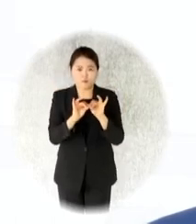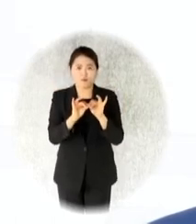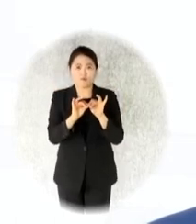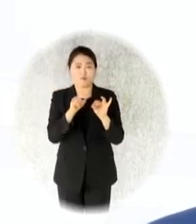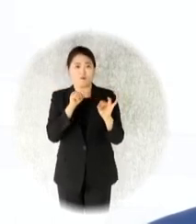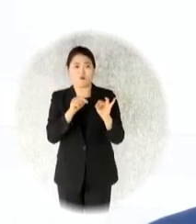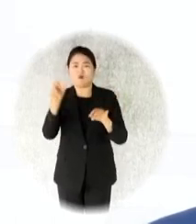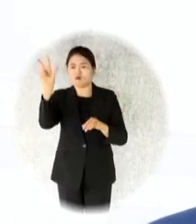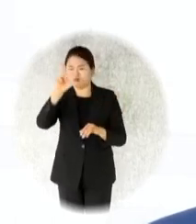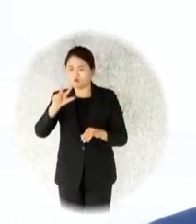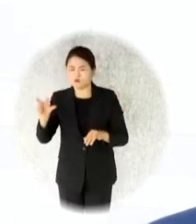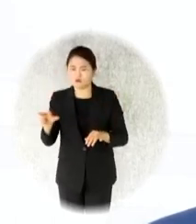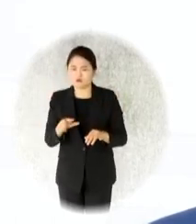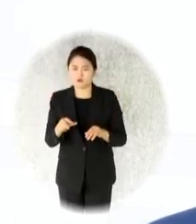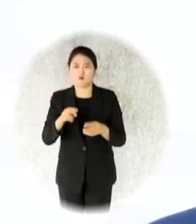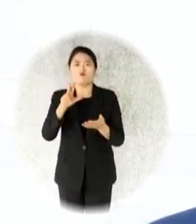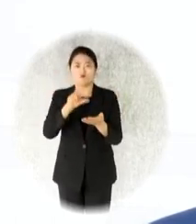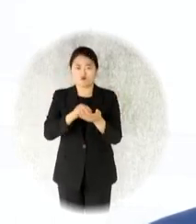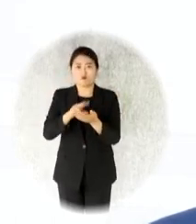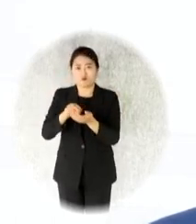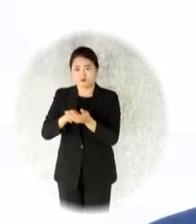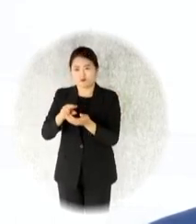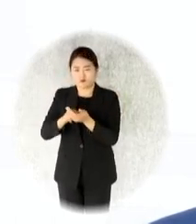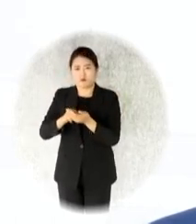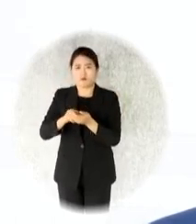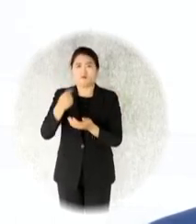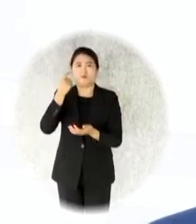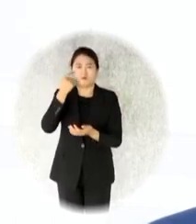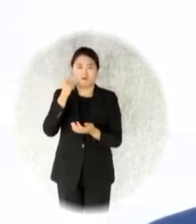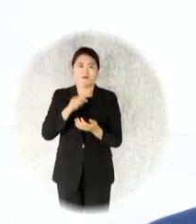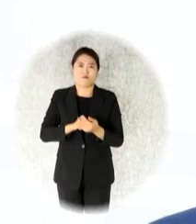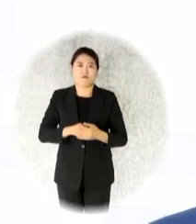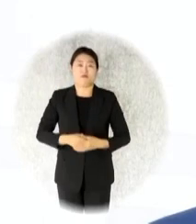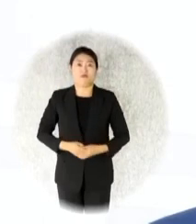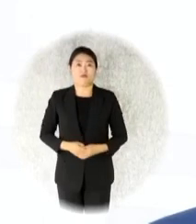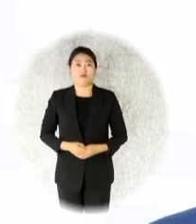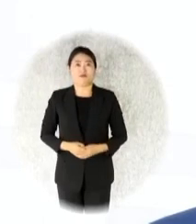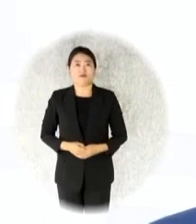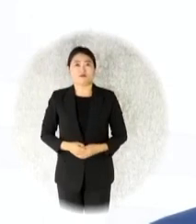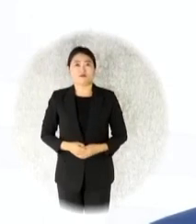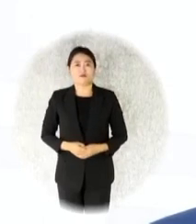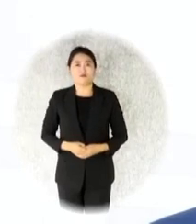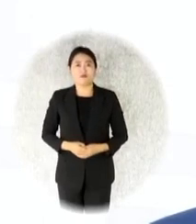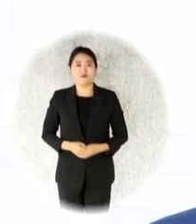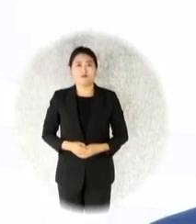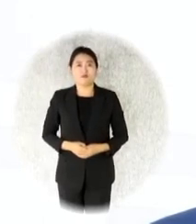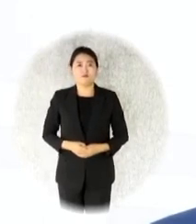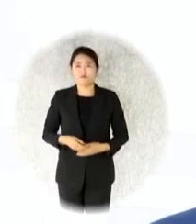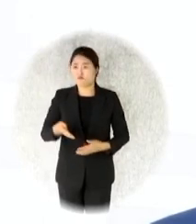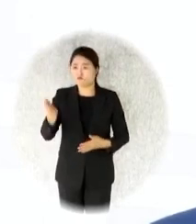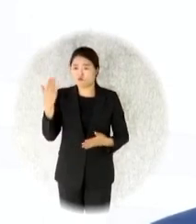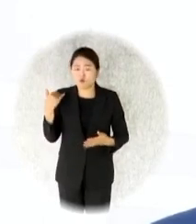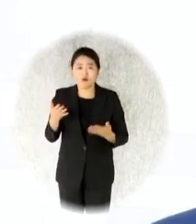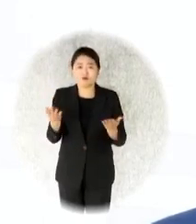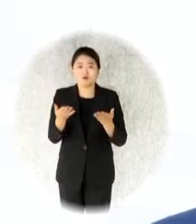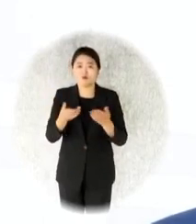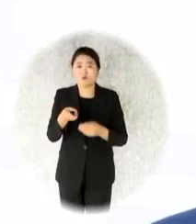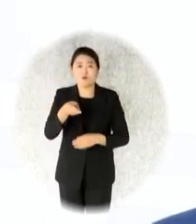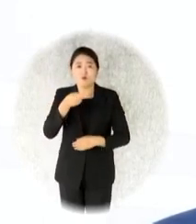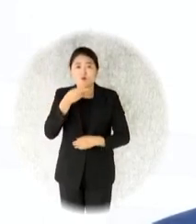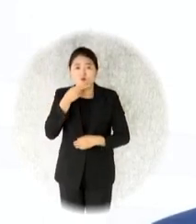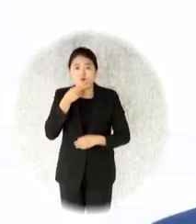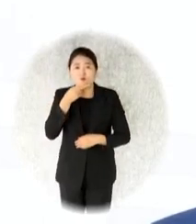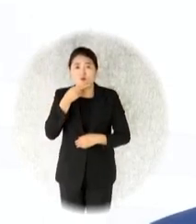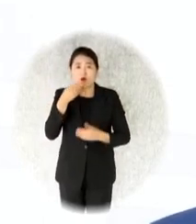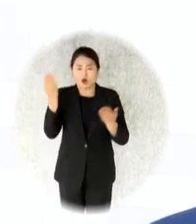여러 점들의 화환을 오랫동안 보았습니다 마치 아무 일도 없었다는 듯이 교정은